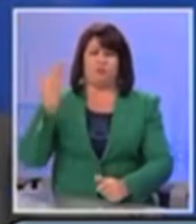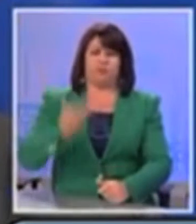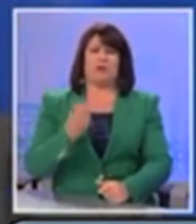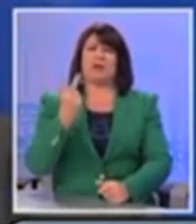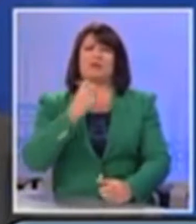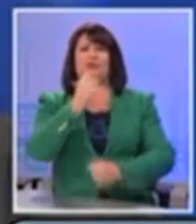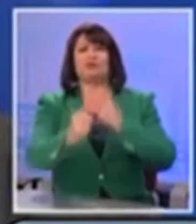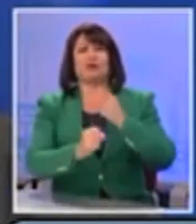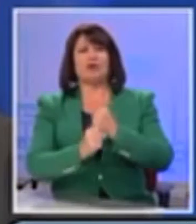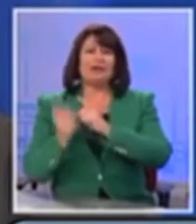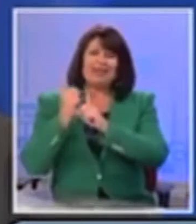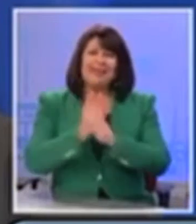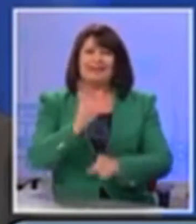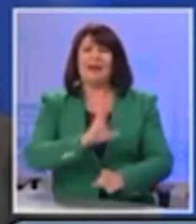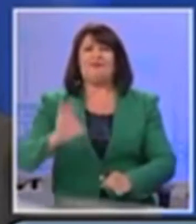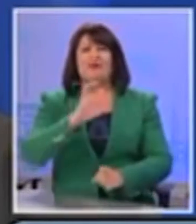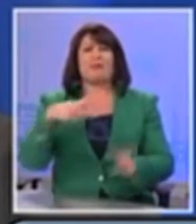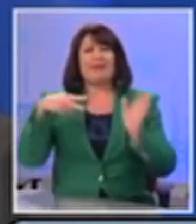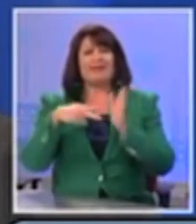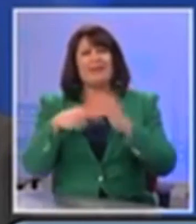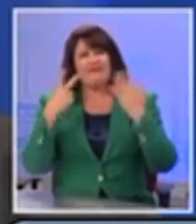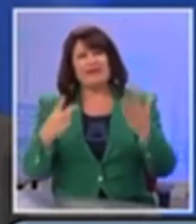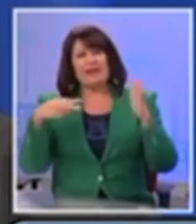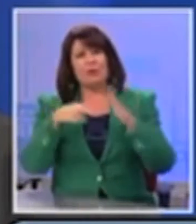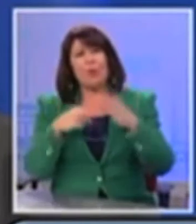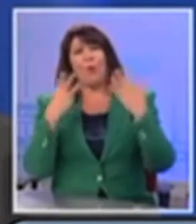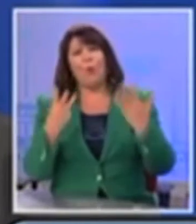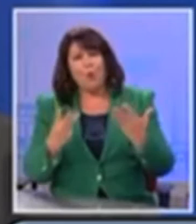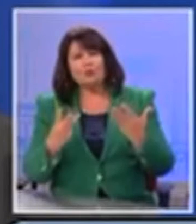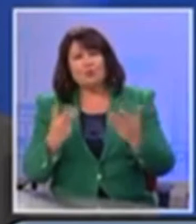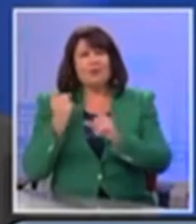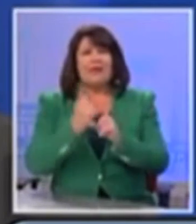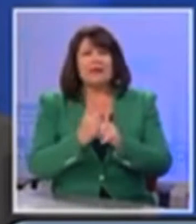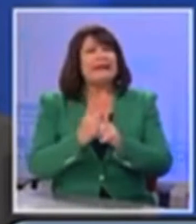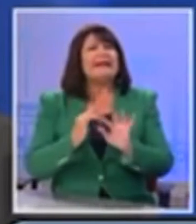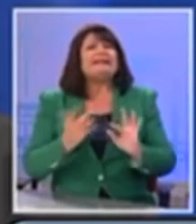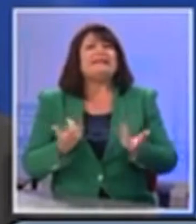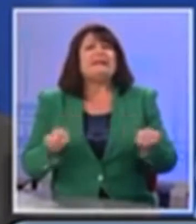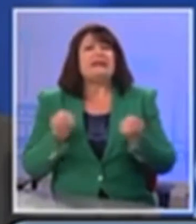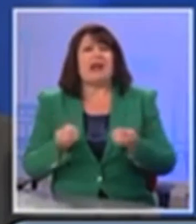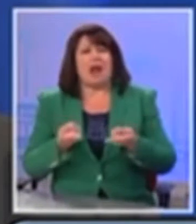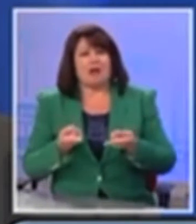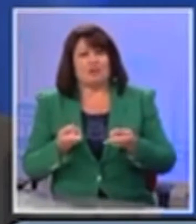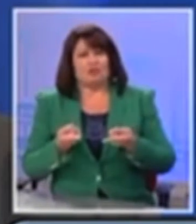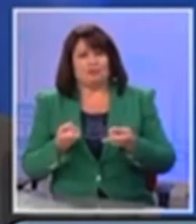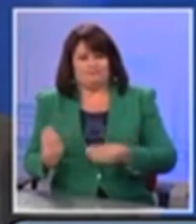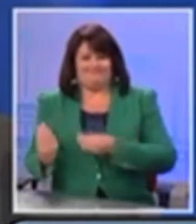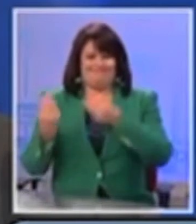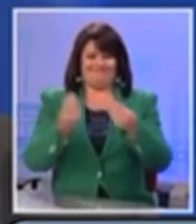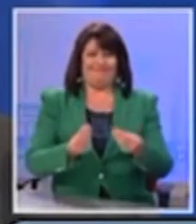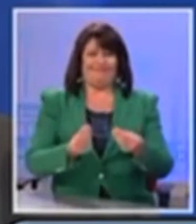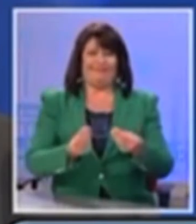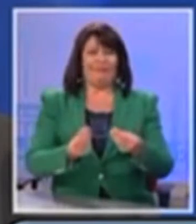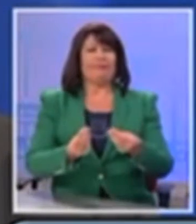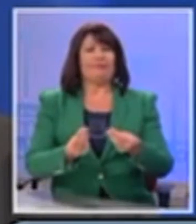2007-2008, à savoir la reprise par les États de dettes contractées et générées